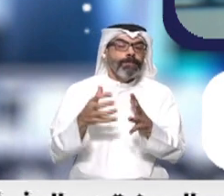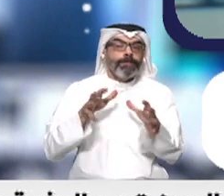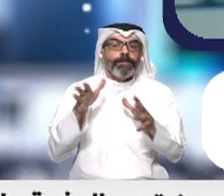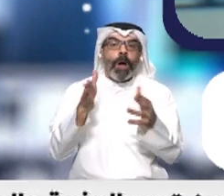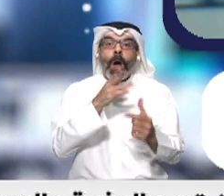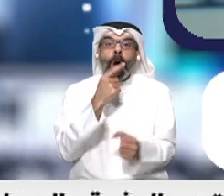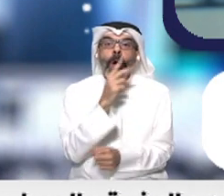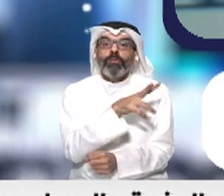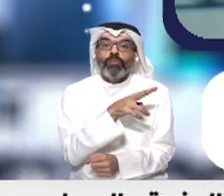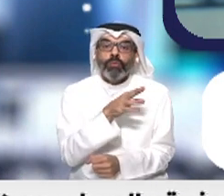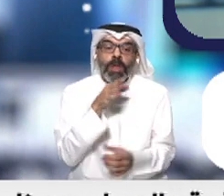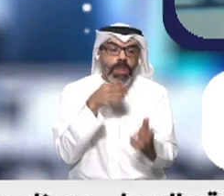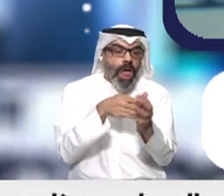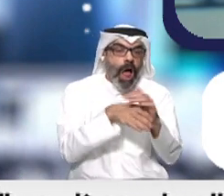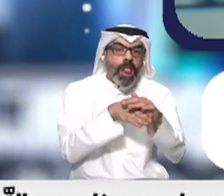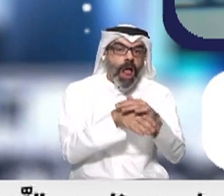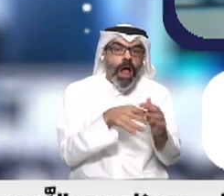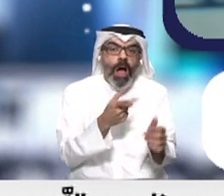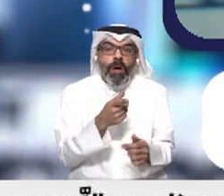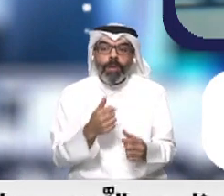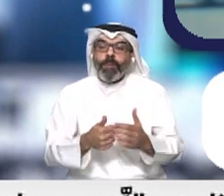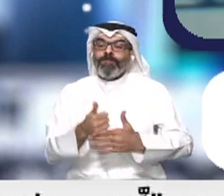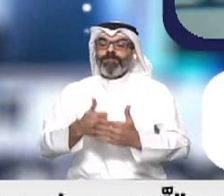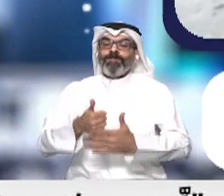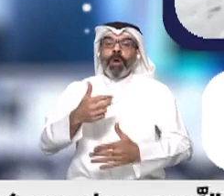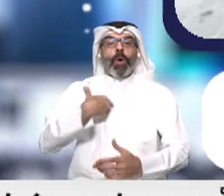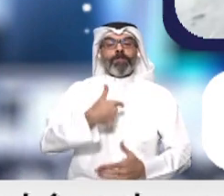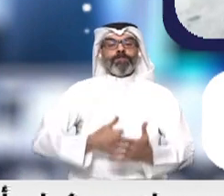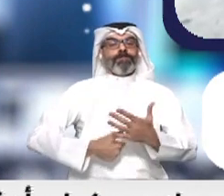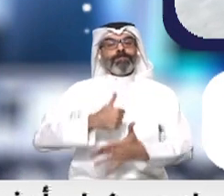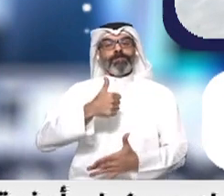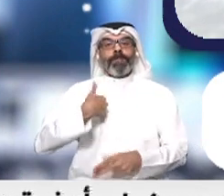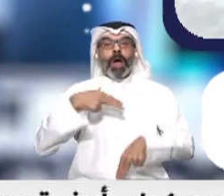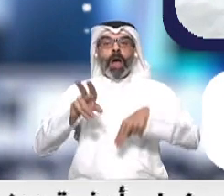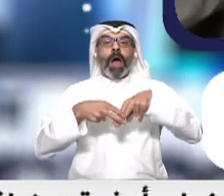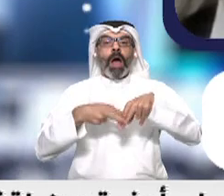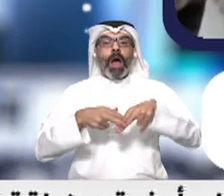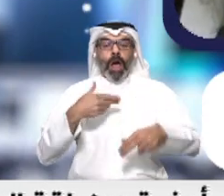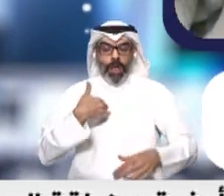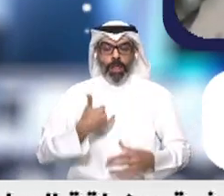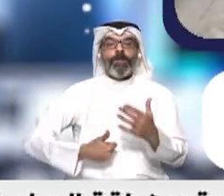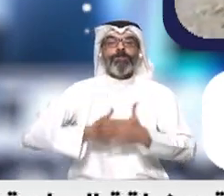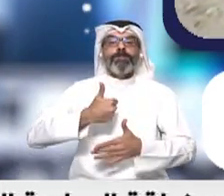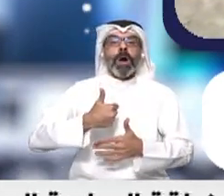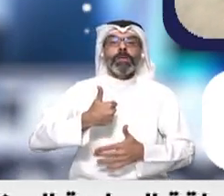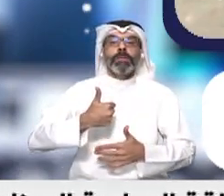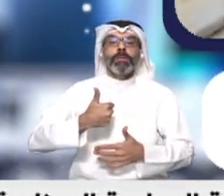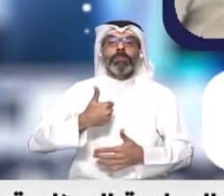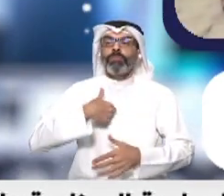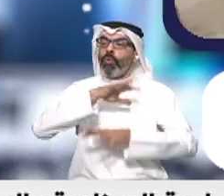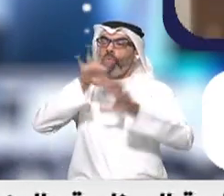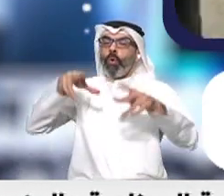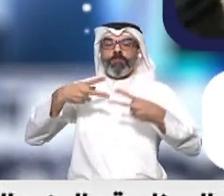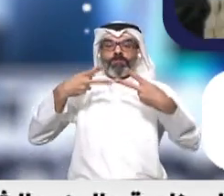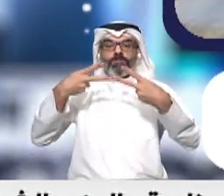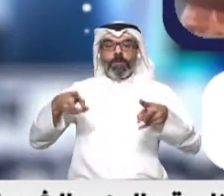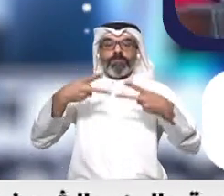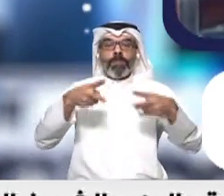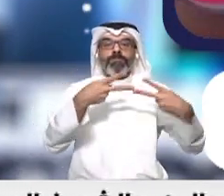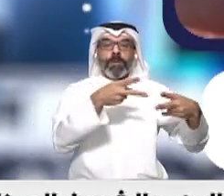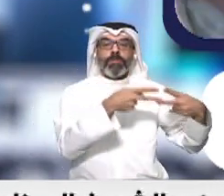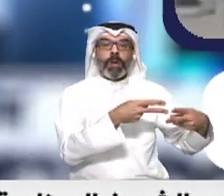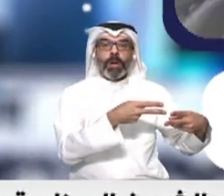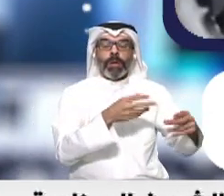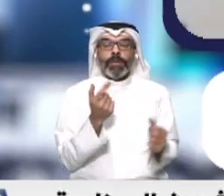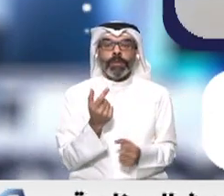الداخل الإسرائيلي أنه قد حقق نصرا واهما بأن الجميع سيوافق على هذا، لكن